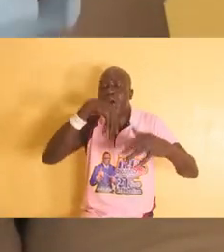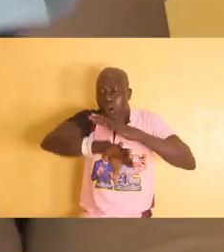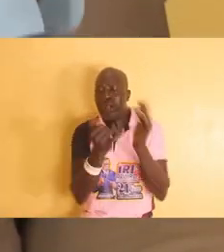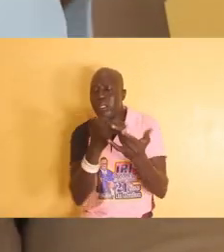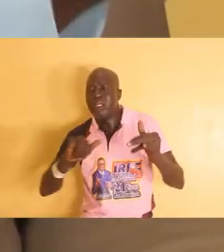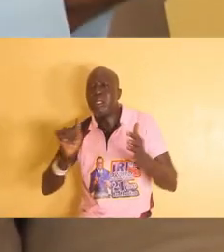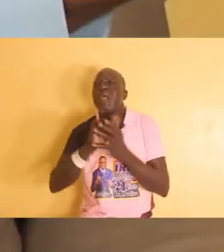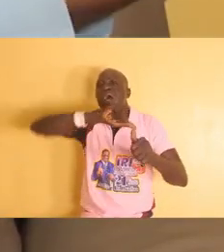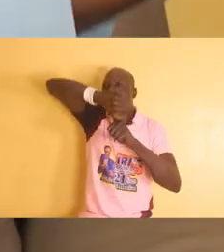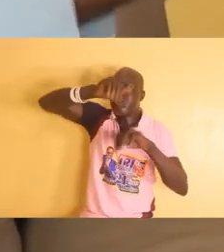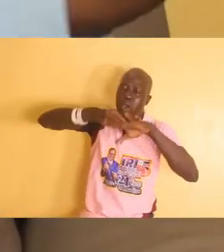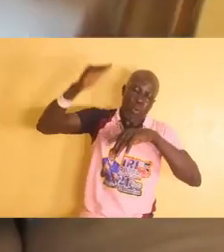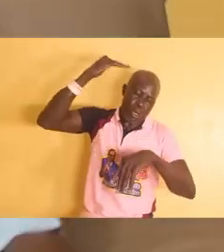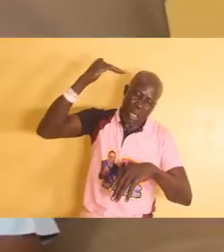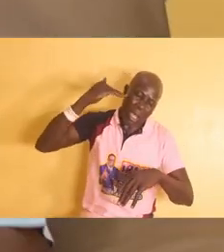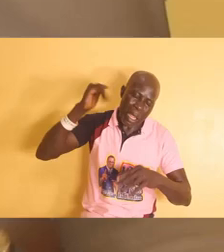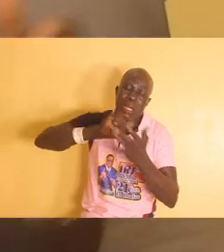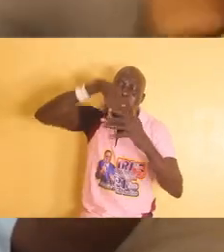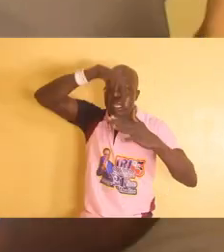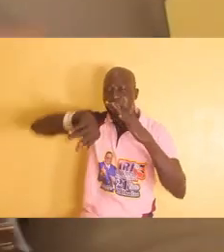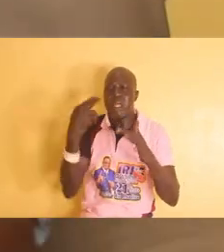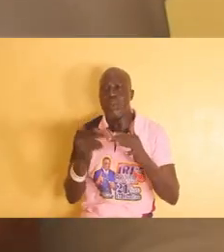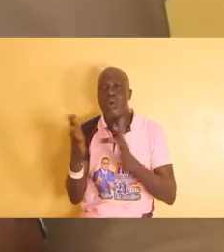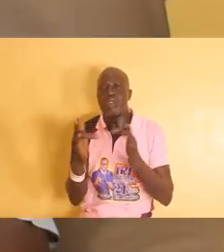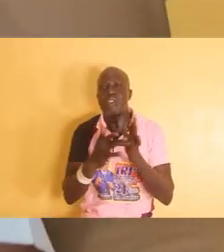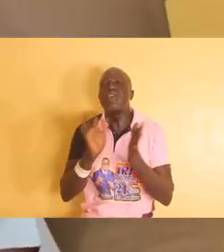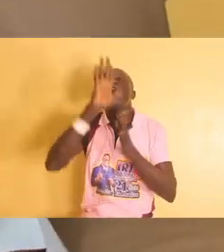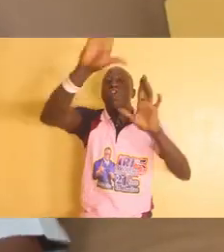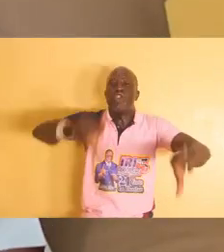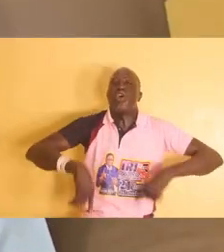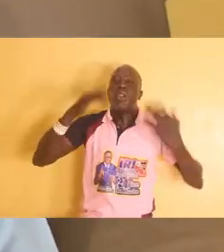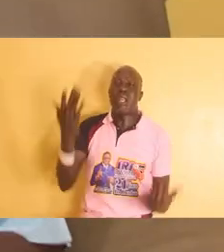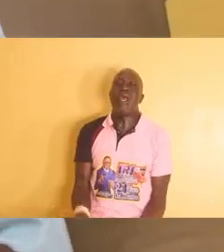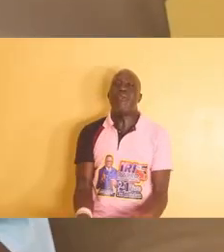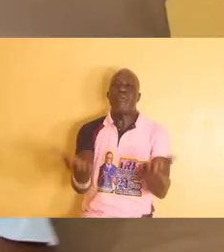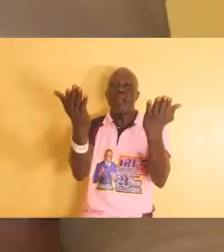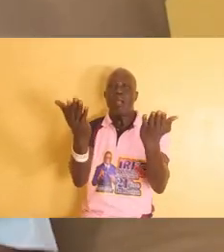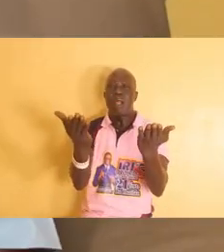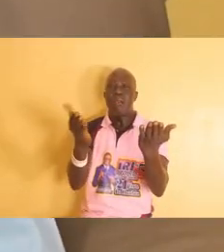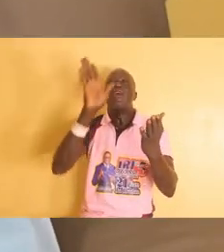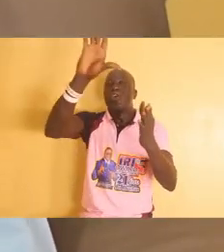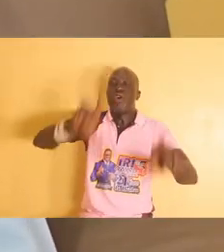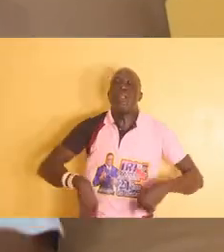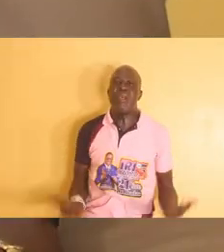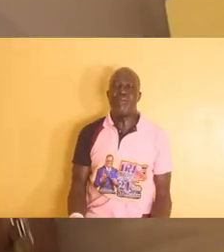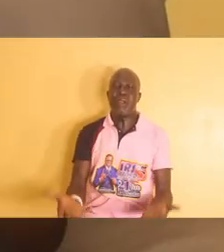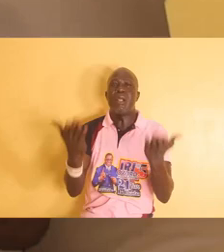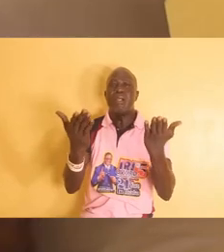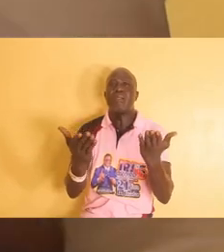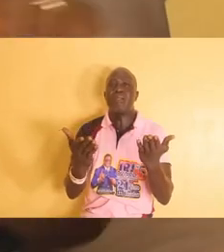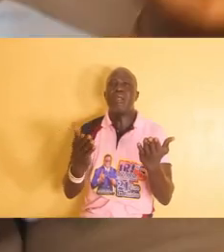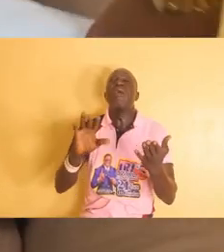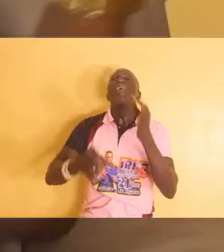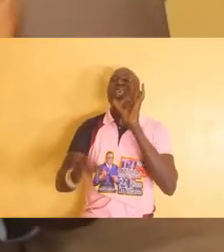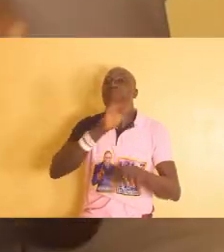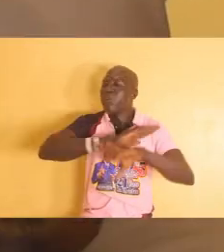In my calling. In the mighty authority of my head. In the name of Jesus. Amen. Ayé ẹ̀bá dìde. So